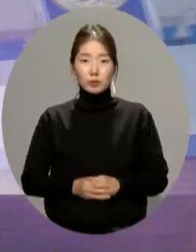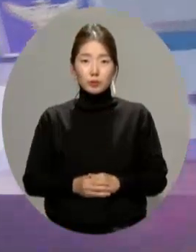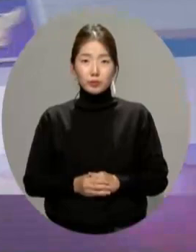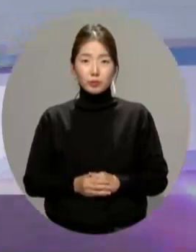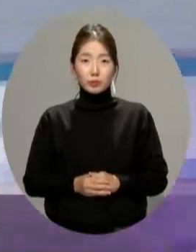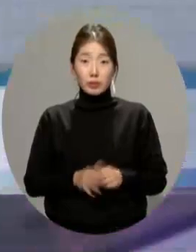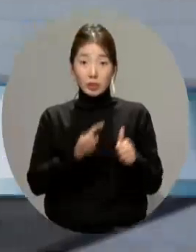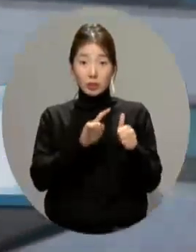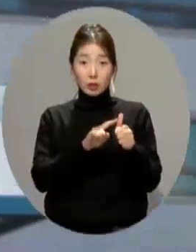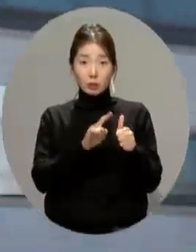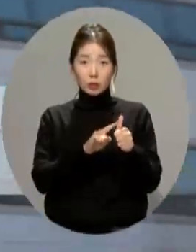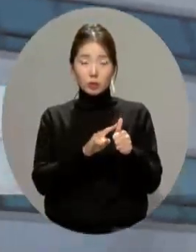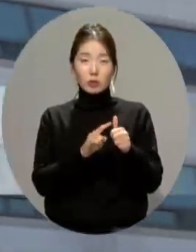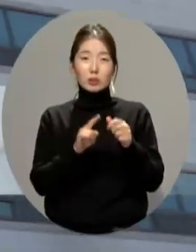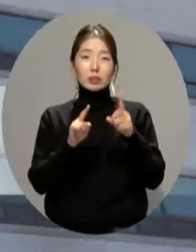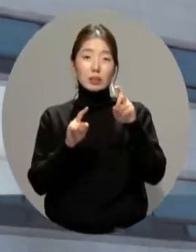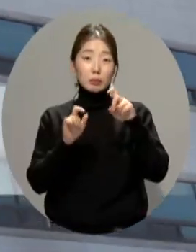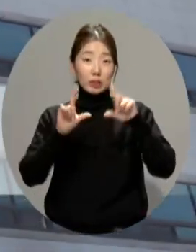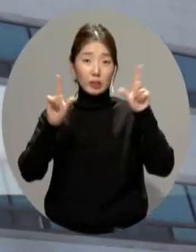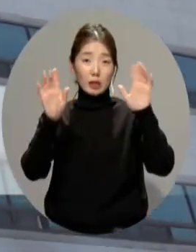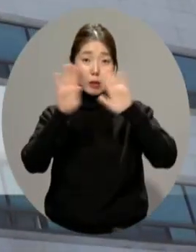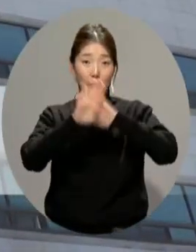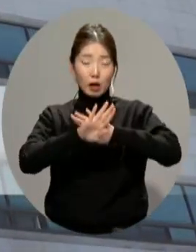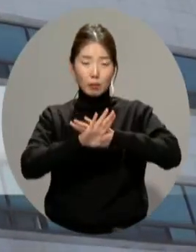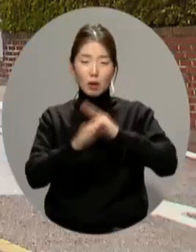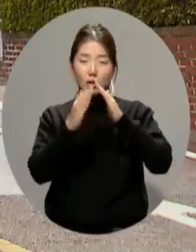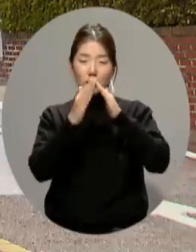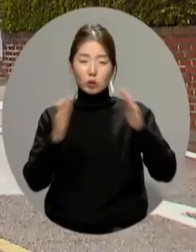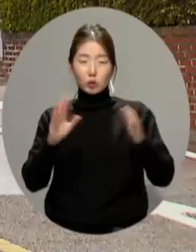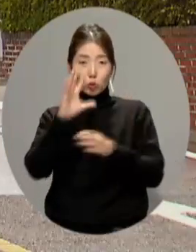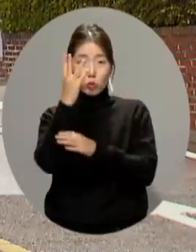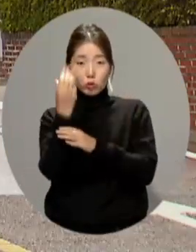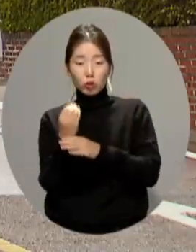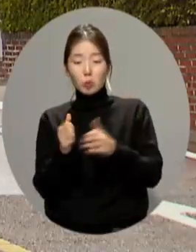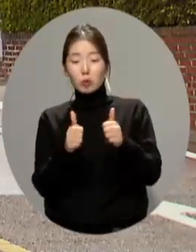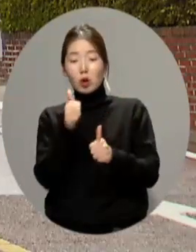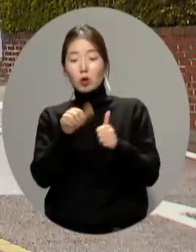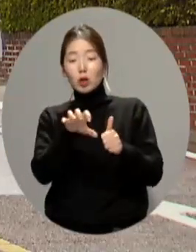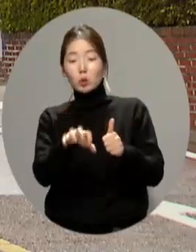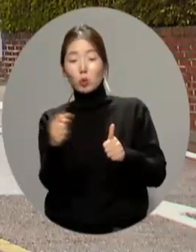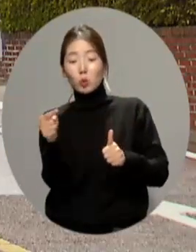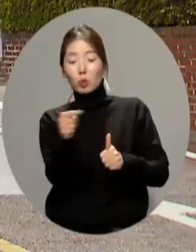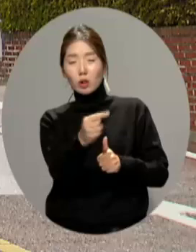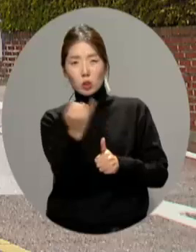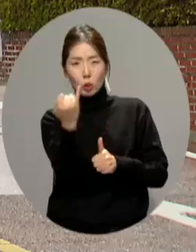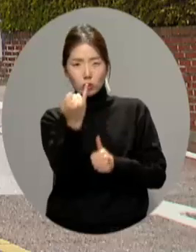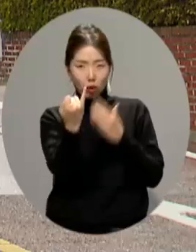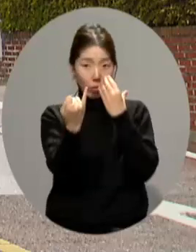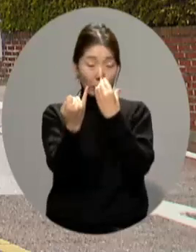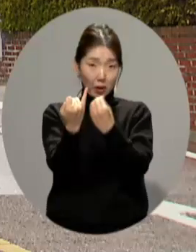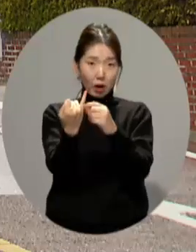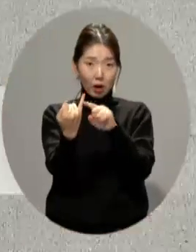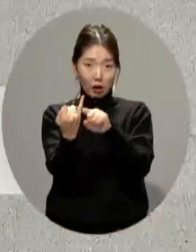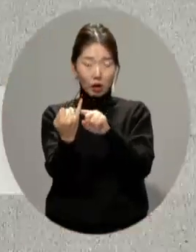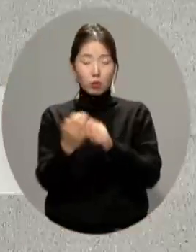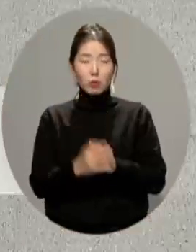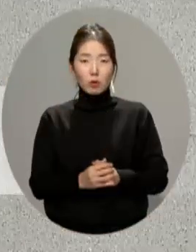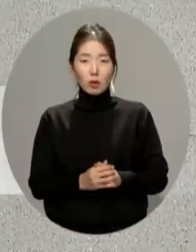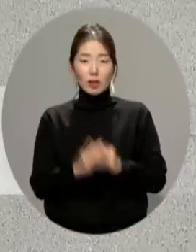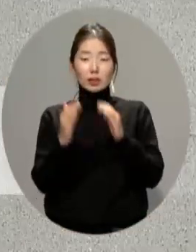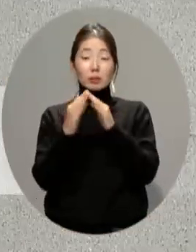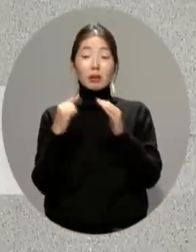밝혔습니다이 남성은 지난 11일 저녁 7시쯤 전주 월드컵경기장 인근에서 귀가 중이던 10대 여학생에게 접근해